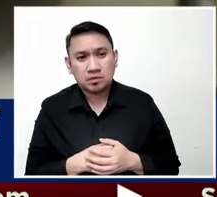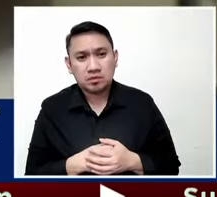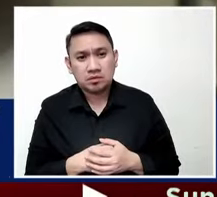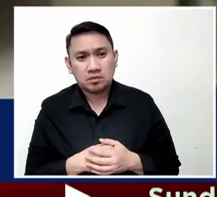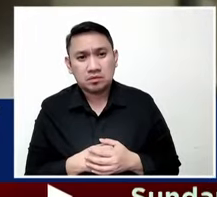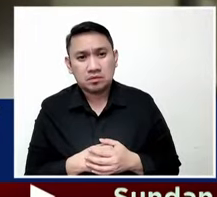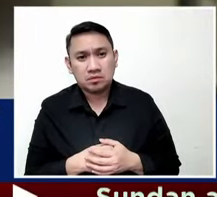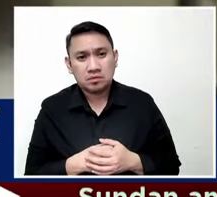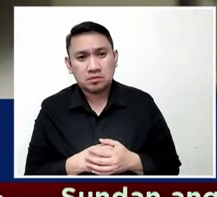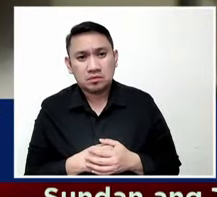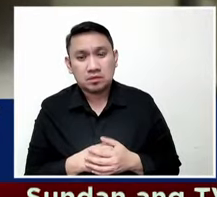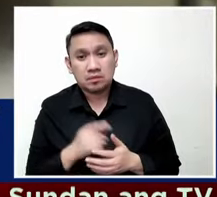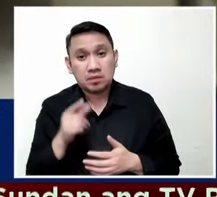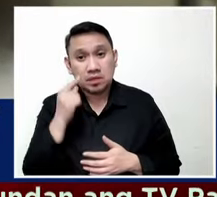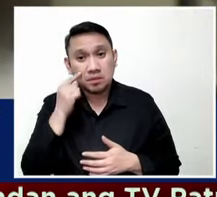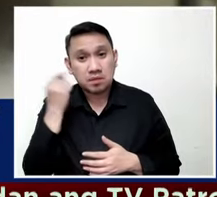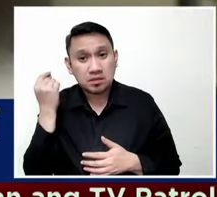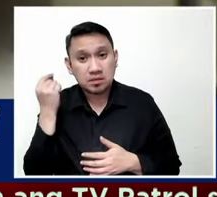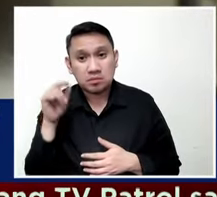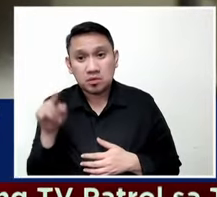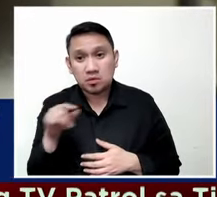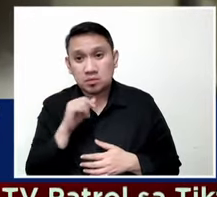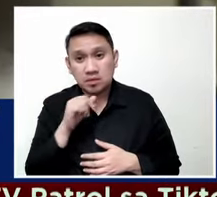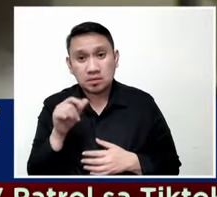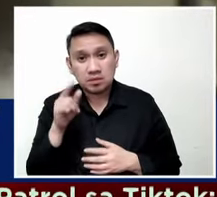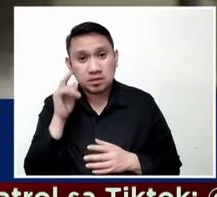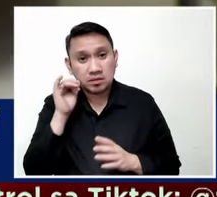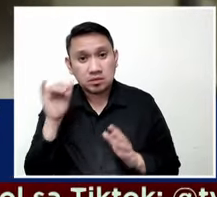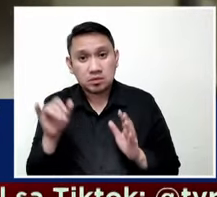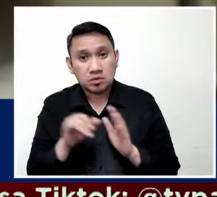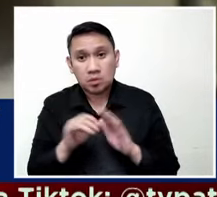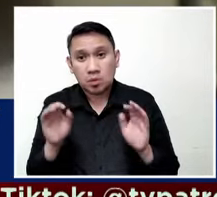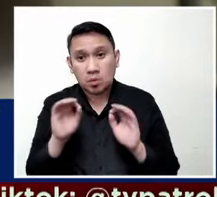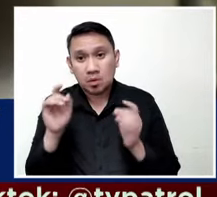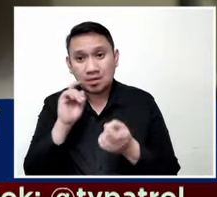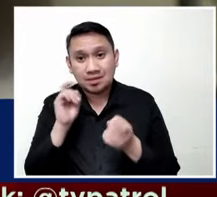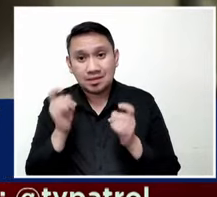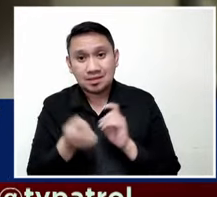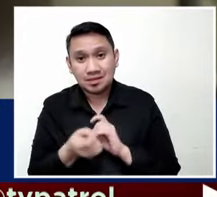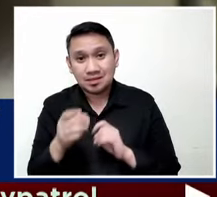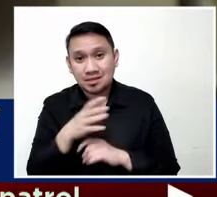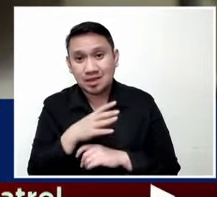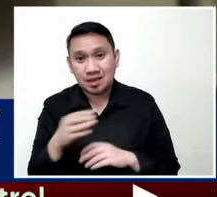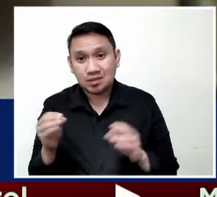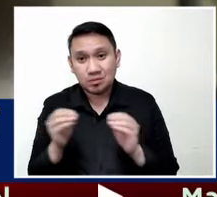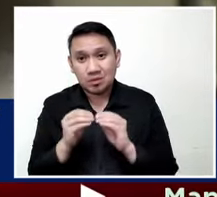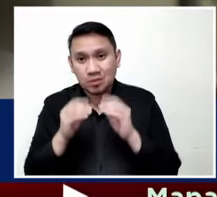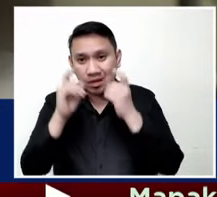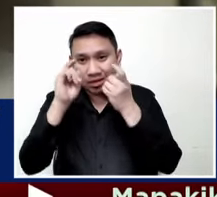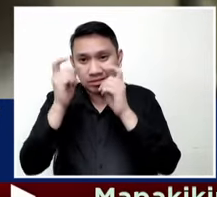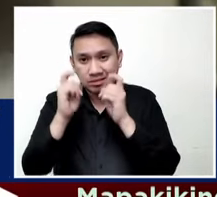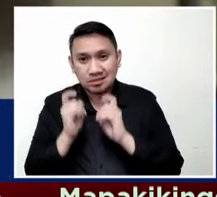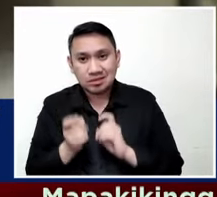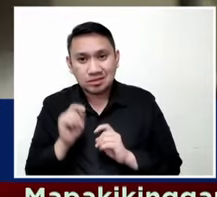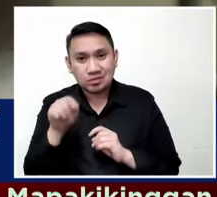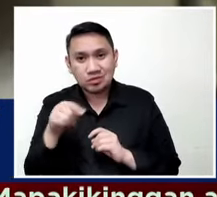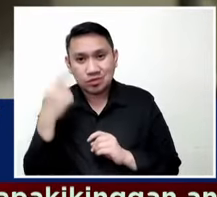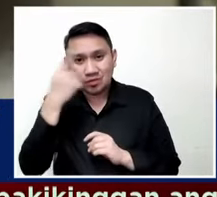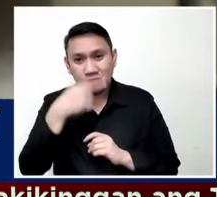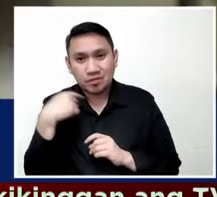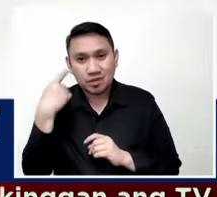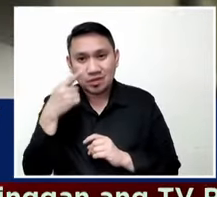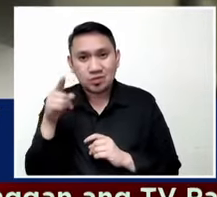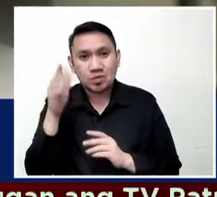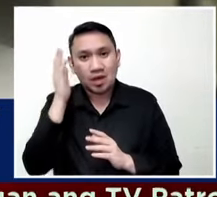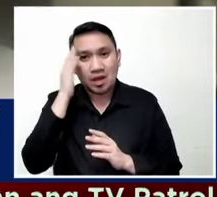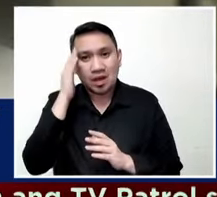gosh, imposibleng hindi namin siya makikilala. Walang nagbago at kahit mas marami pa siya ireretoke, kilalang kilala namin